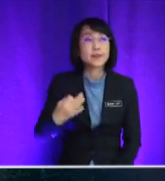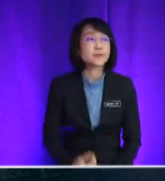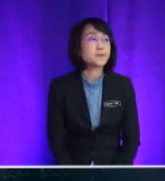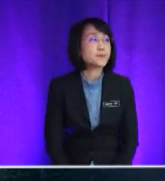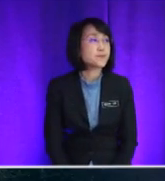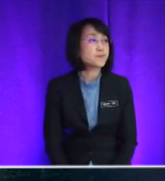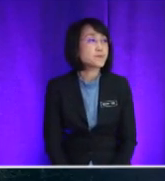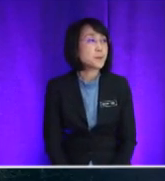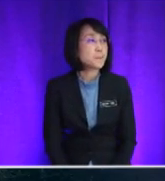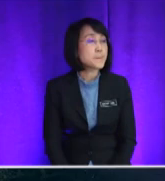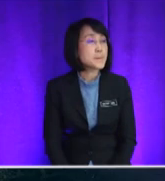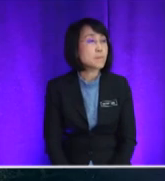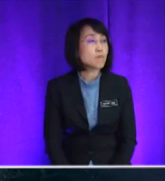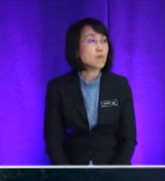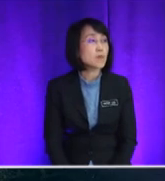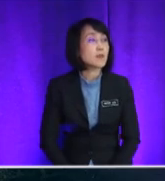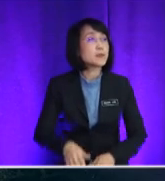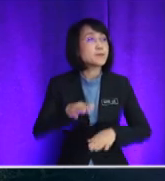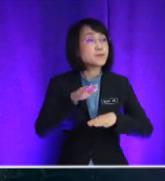tuh ada febrikan